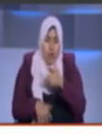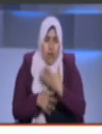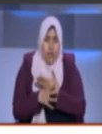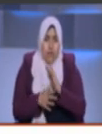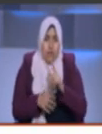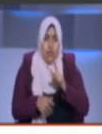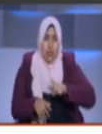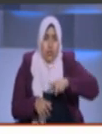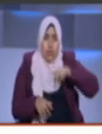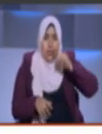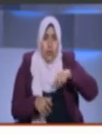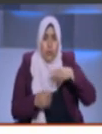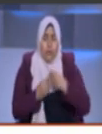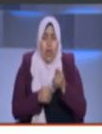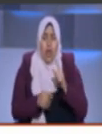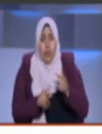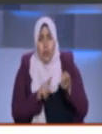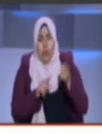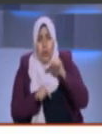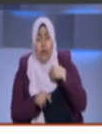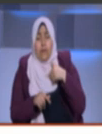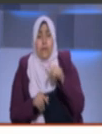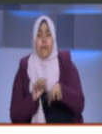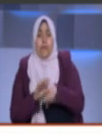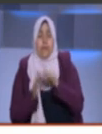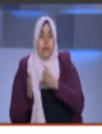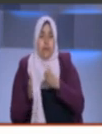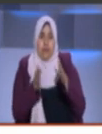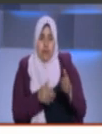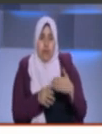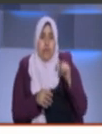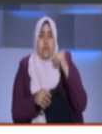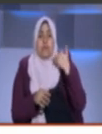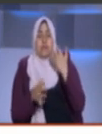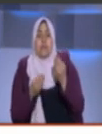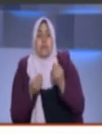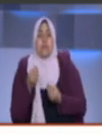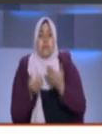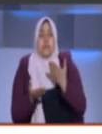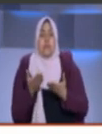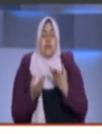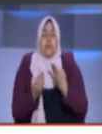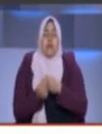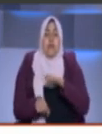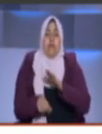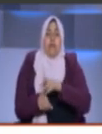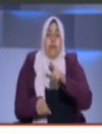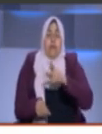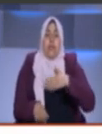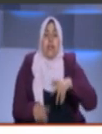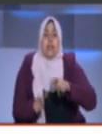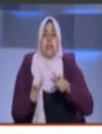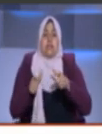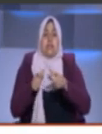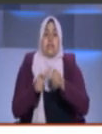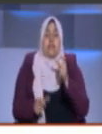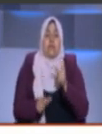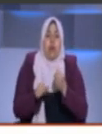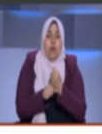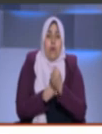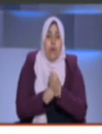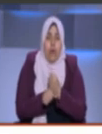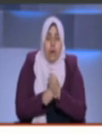اليوم أو غدا. هذه من ناحية. الاستراتيجية التي طلب بها حزب العمال المعارض هنا